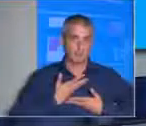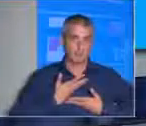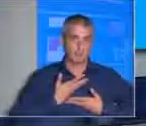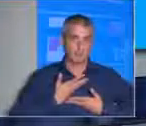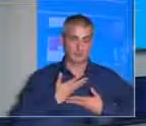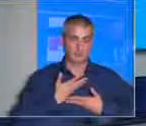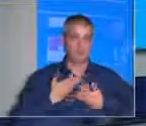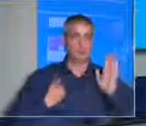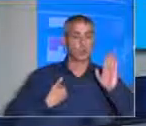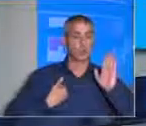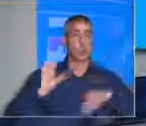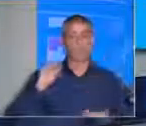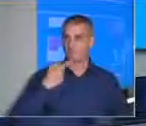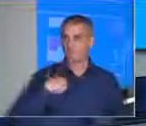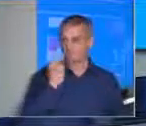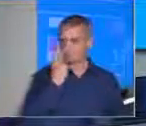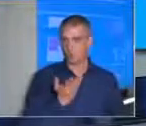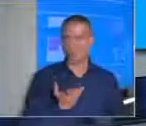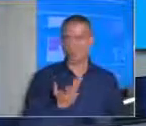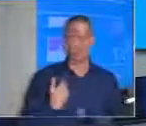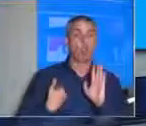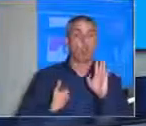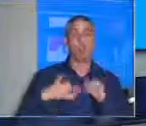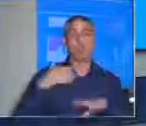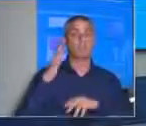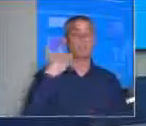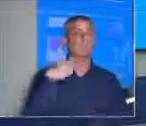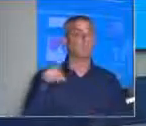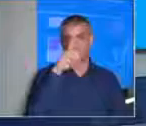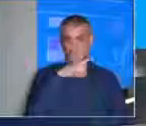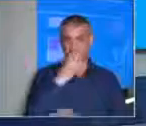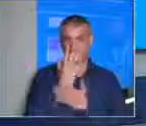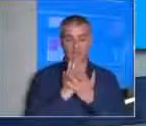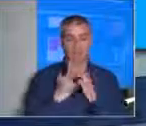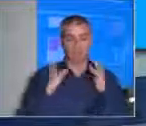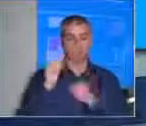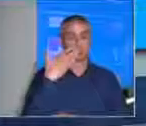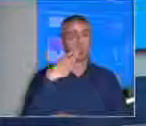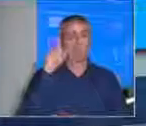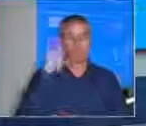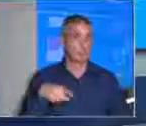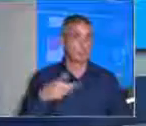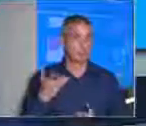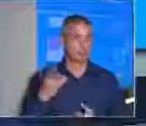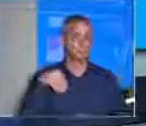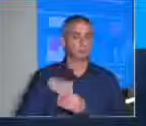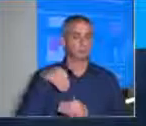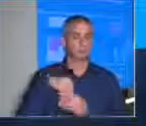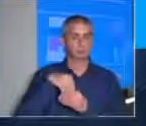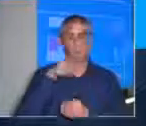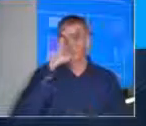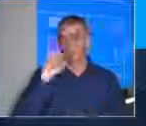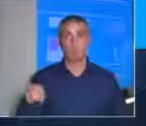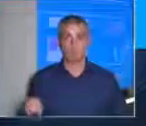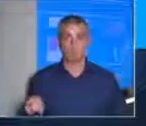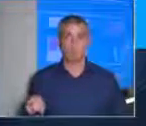את הרוב, אבל אנחנו רואים שרוב המדינות, החלק הארי של המדינות, מצביע